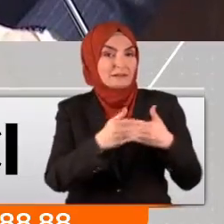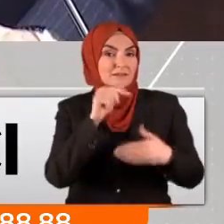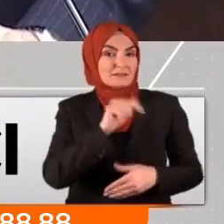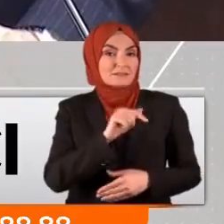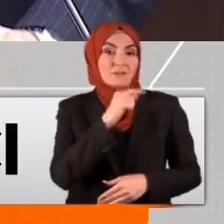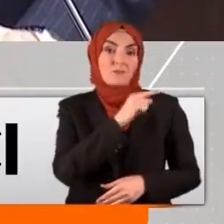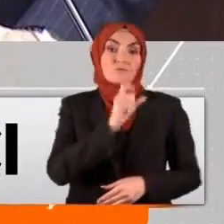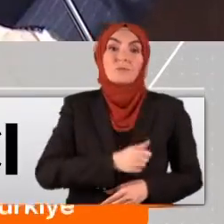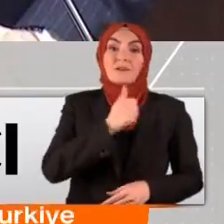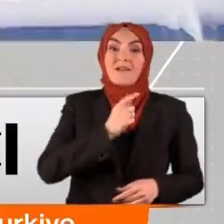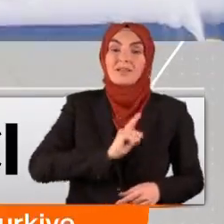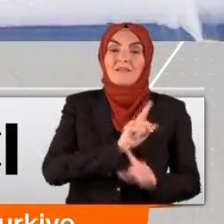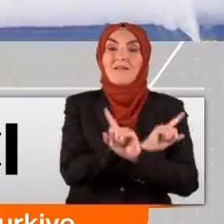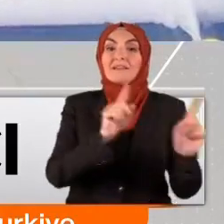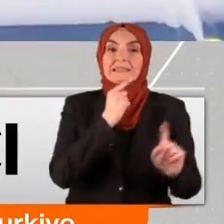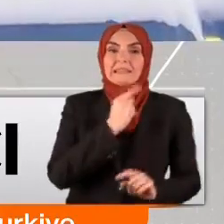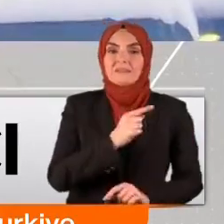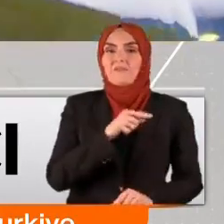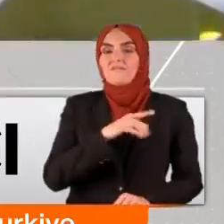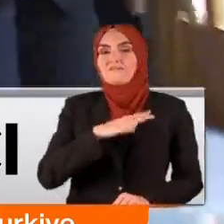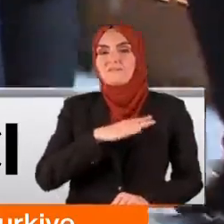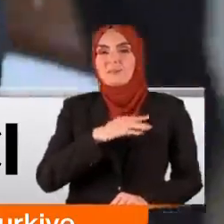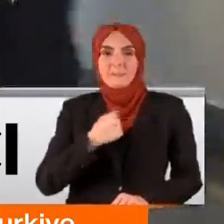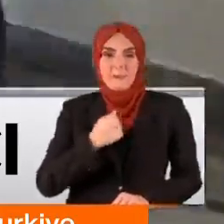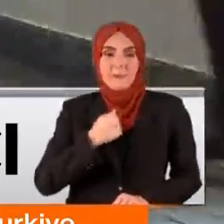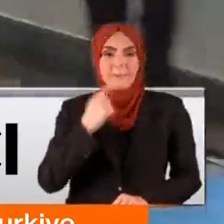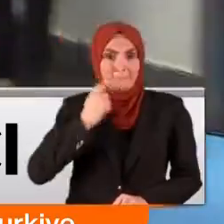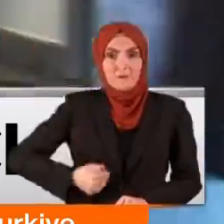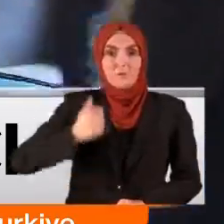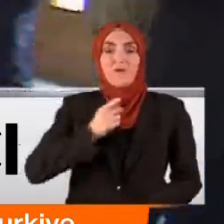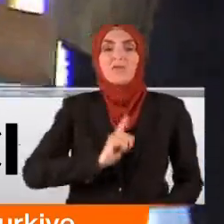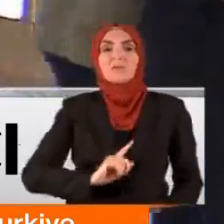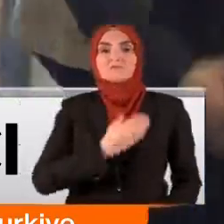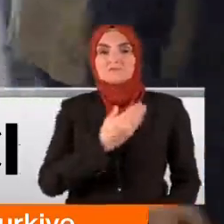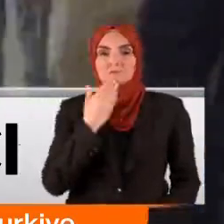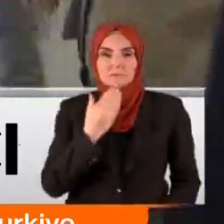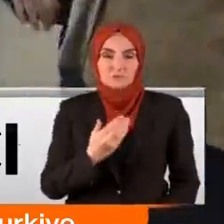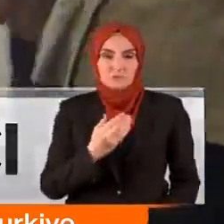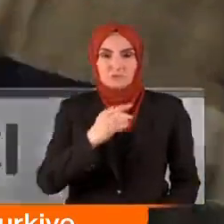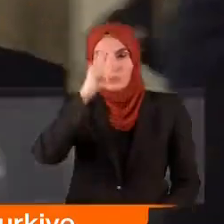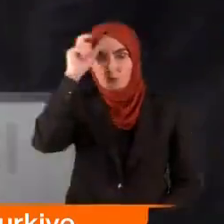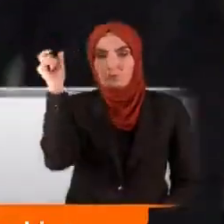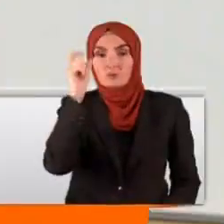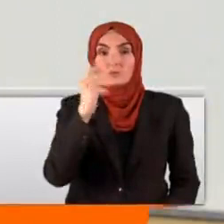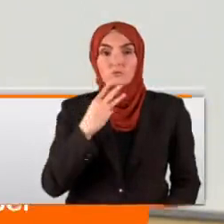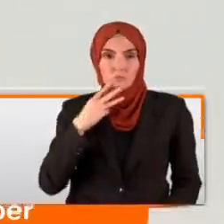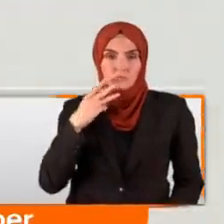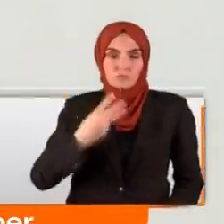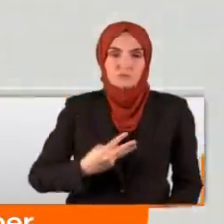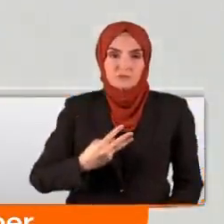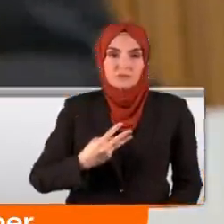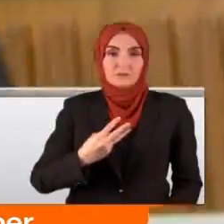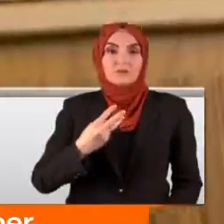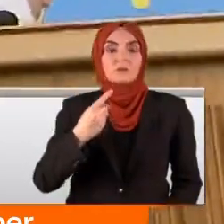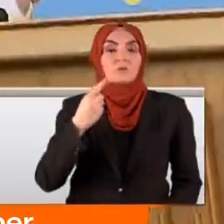dayatmanın sineye çekilmesi vardır. Ben başbakanlığa adayım. Türkiye 3 yıldır Cumhurbaşkanlığı hükümet sistemiyle